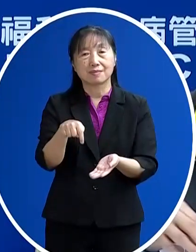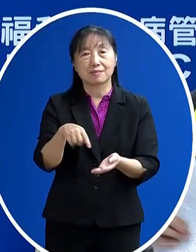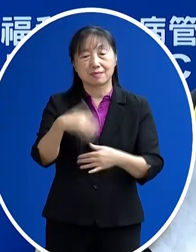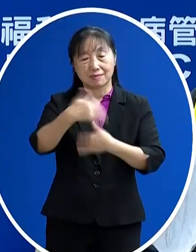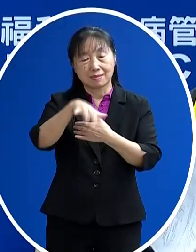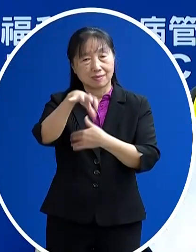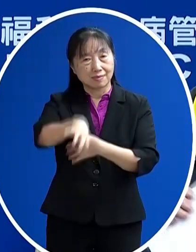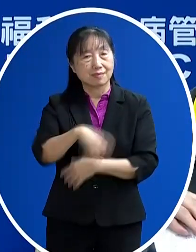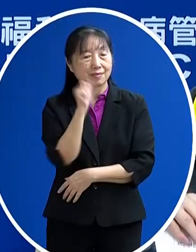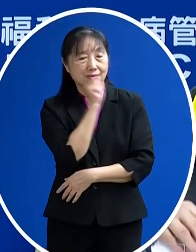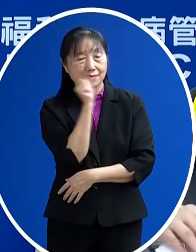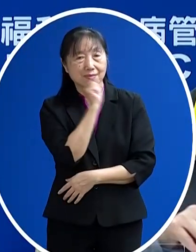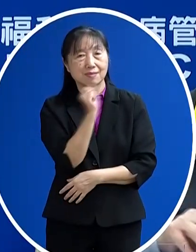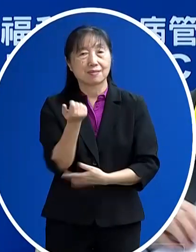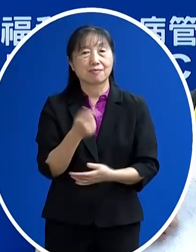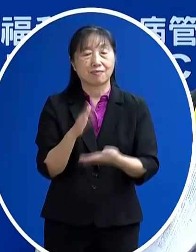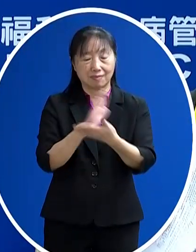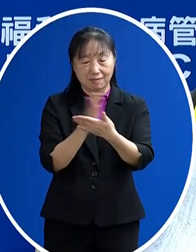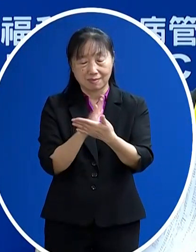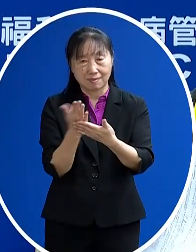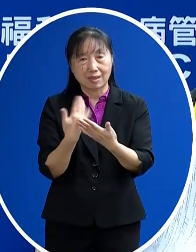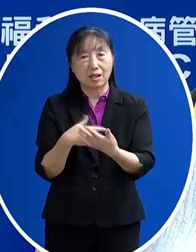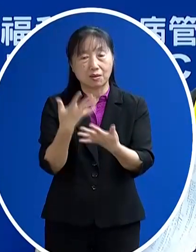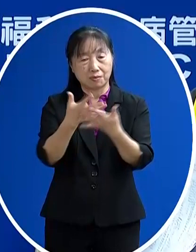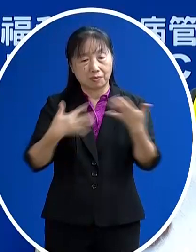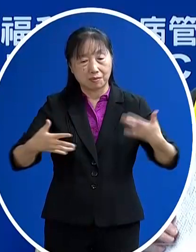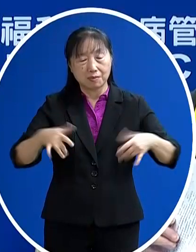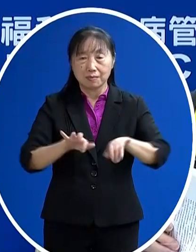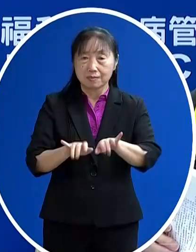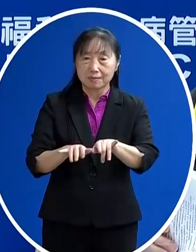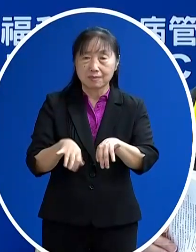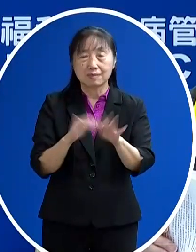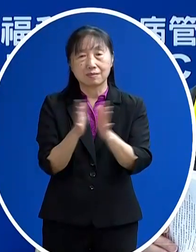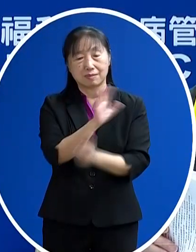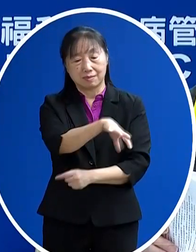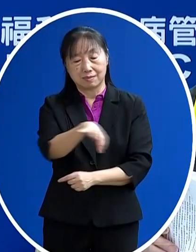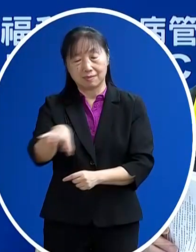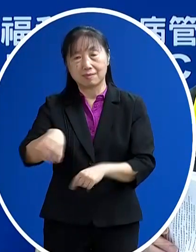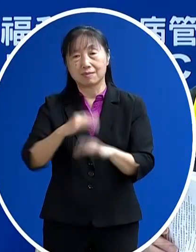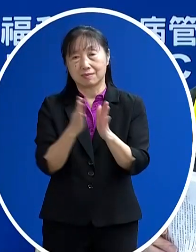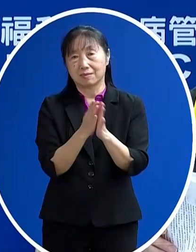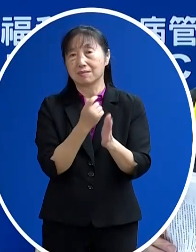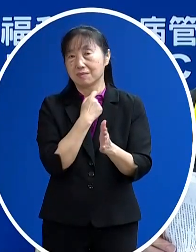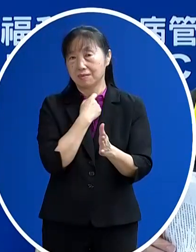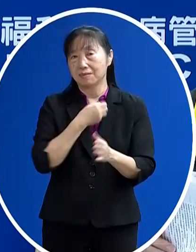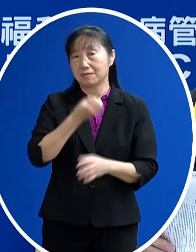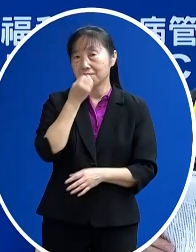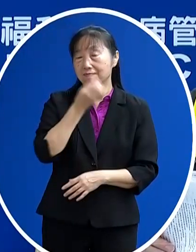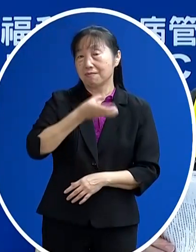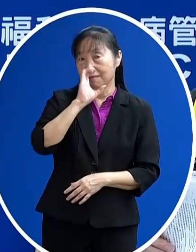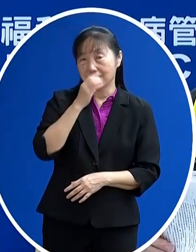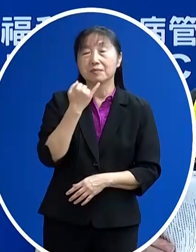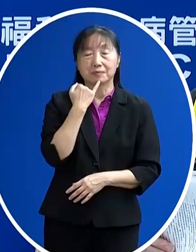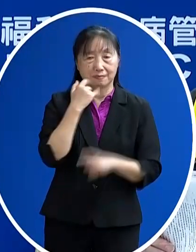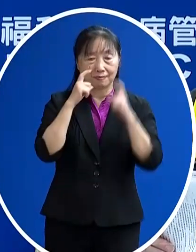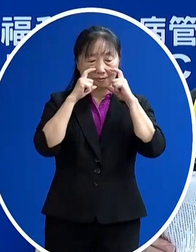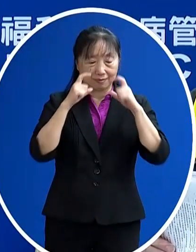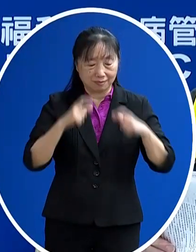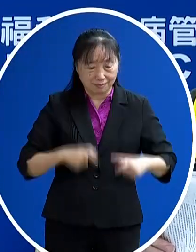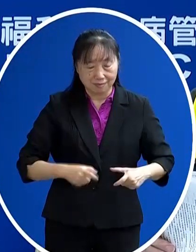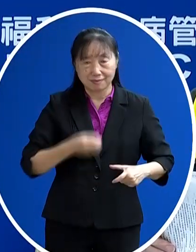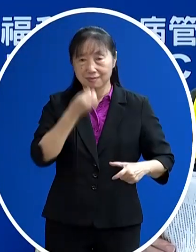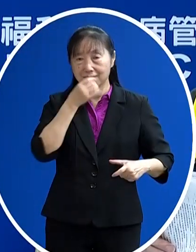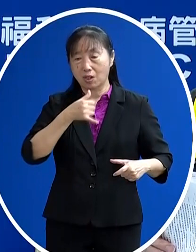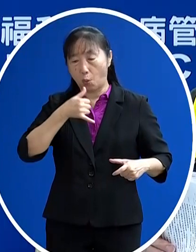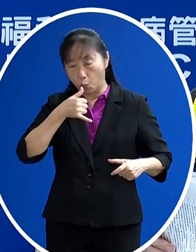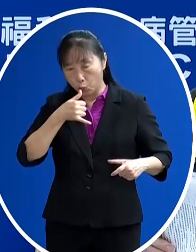院、 KTV、 NTV、 网咖等场所场域，要饮食的时候可以把口罩脱下来，换句话